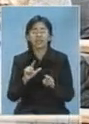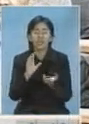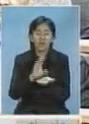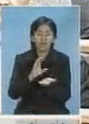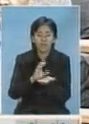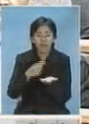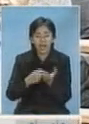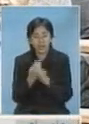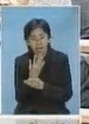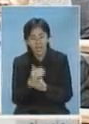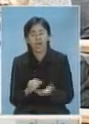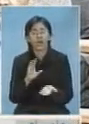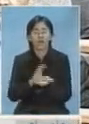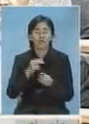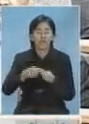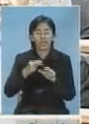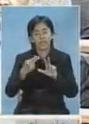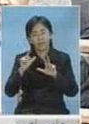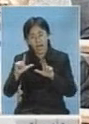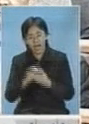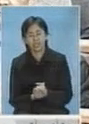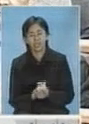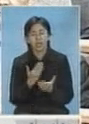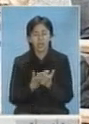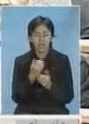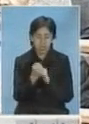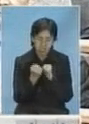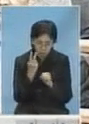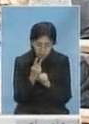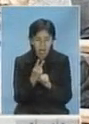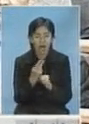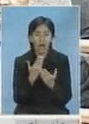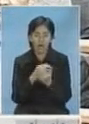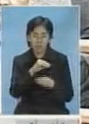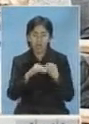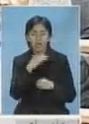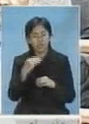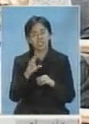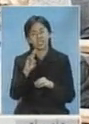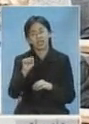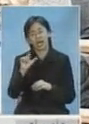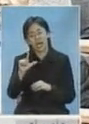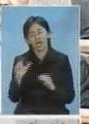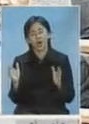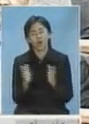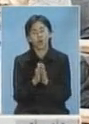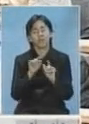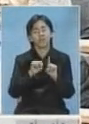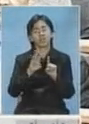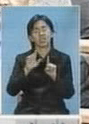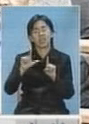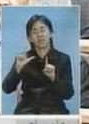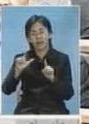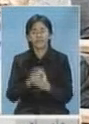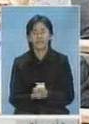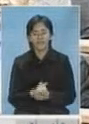กู้อีก 30,000 ขาดดุลงบประมาณ2ปีติดต่อกันอีก 700,000 1.4 ล้านล้านผมไม่ตัดหนี้ของ